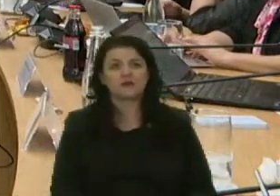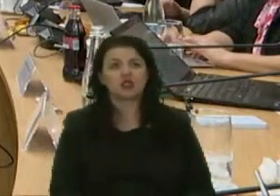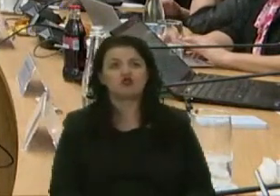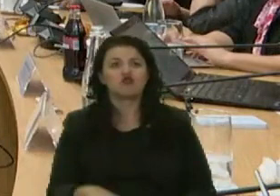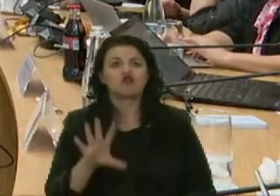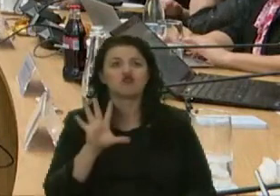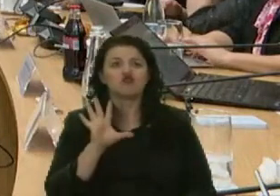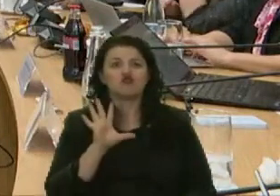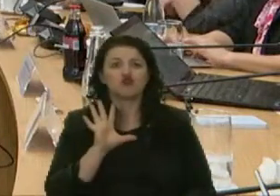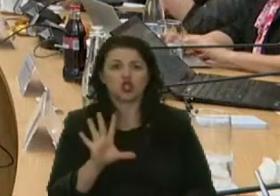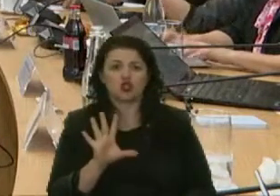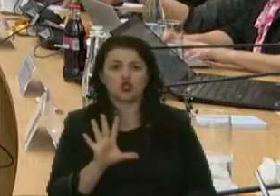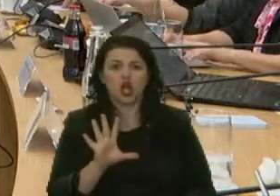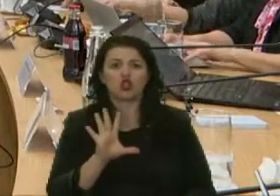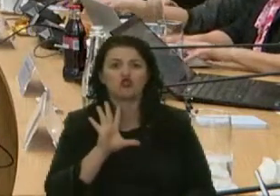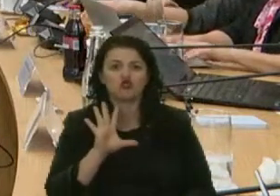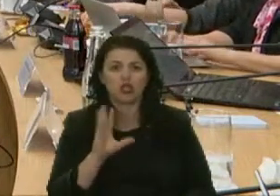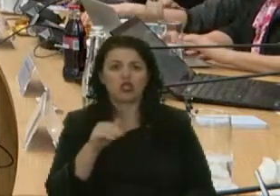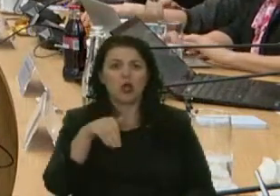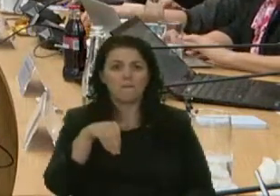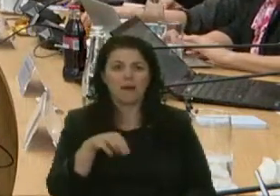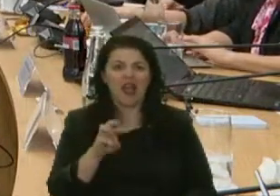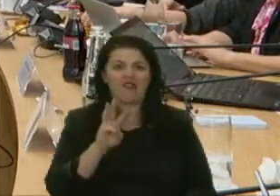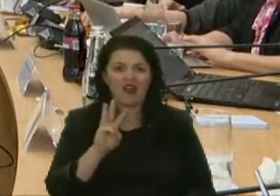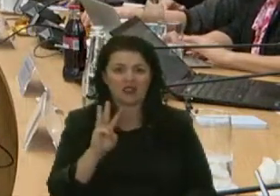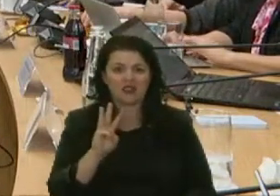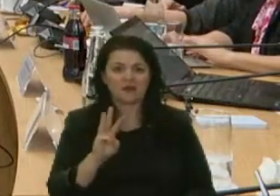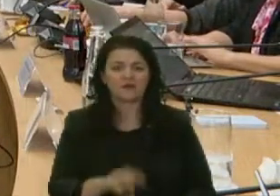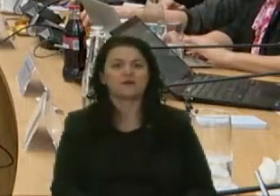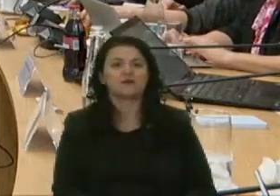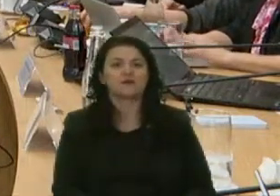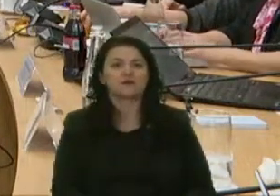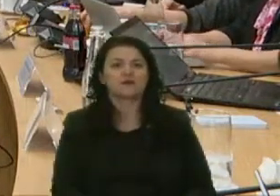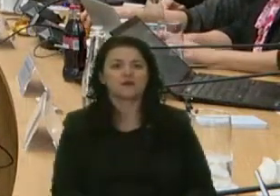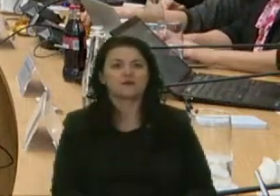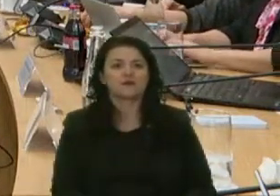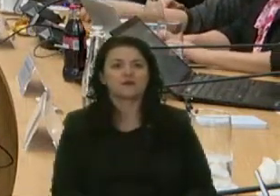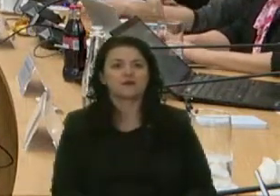cât 5 mw num 5 mw hectarul și mew